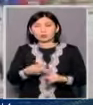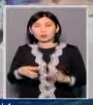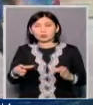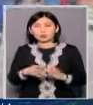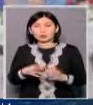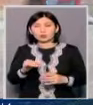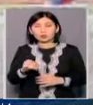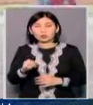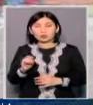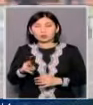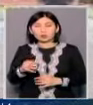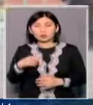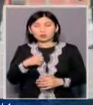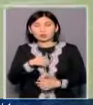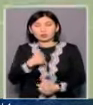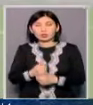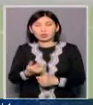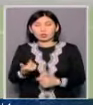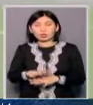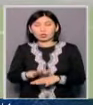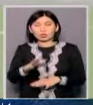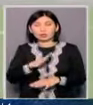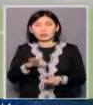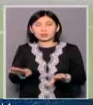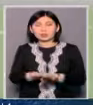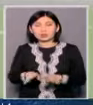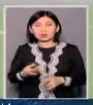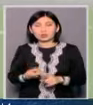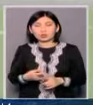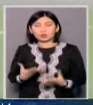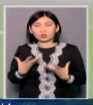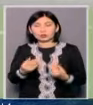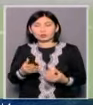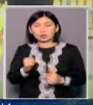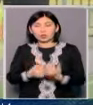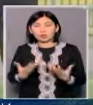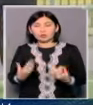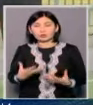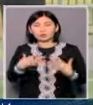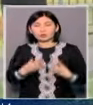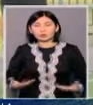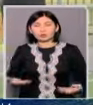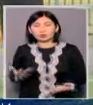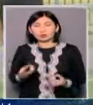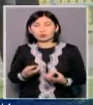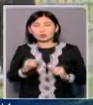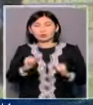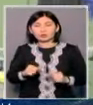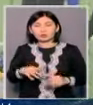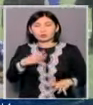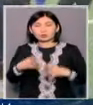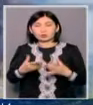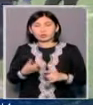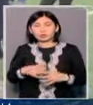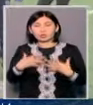партии Ирбулат Дулетказиев, самое главное, чтобы не только такие знаменательные дни, но и каждый день для своего здоровья мы могли заниматься